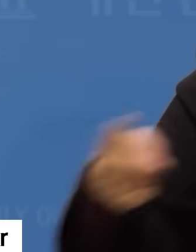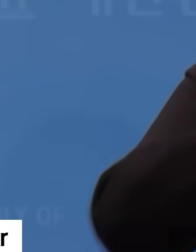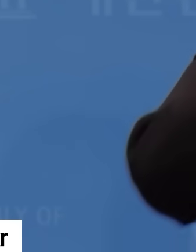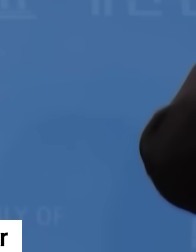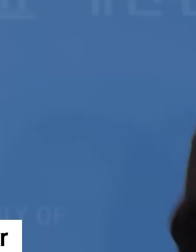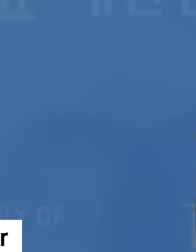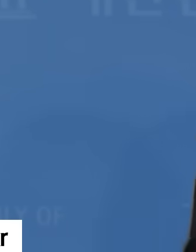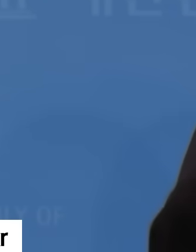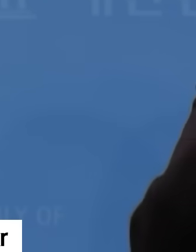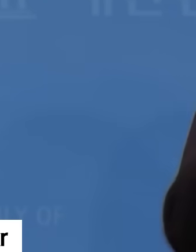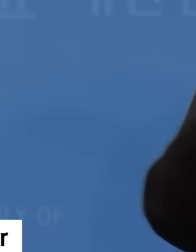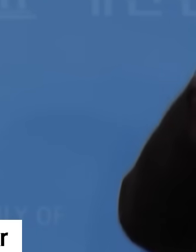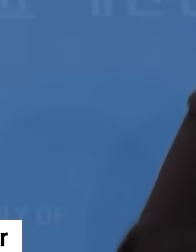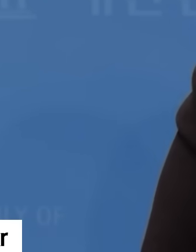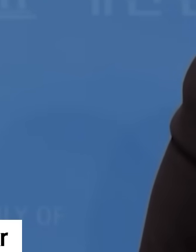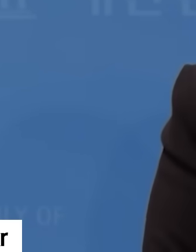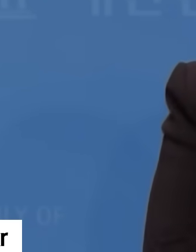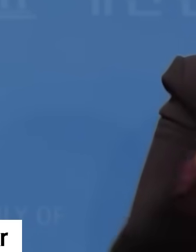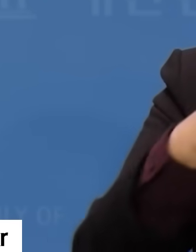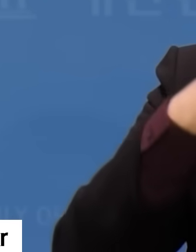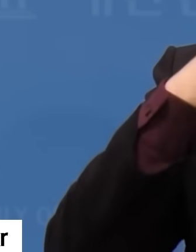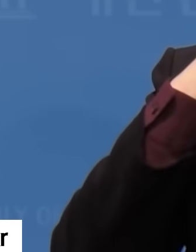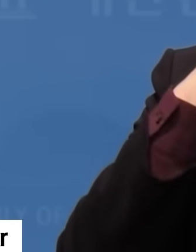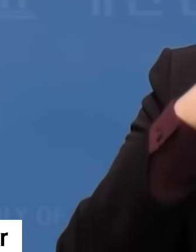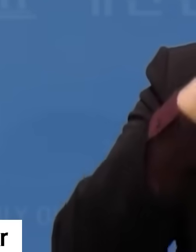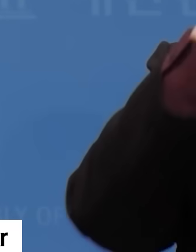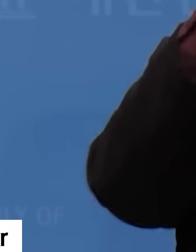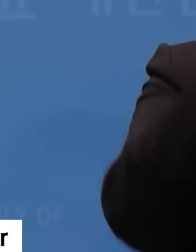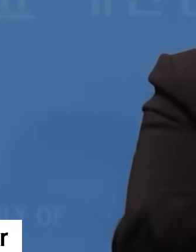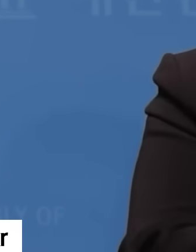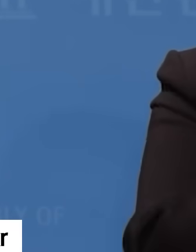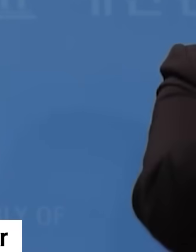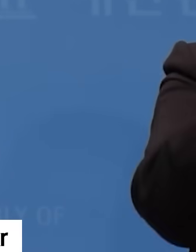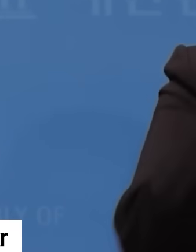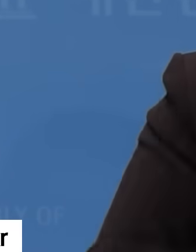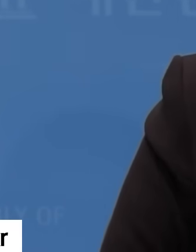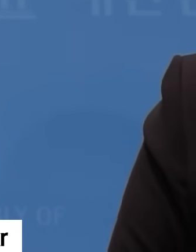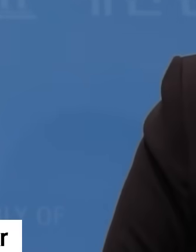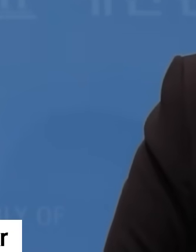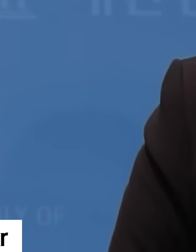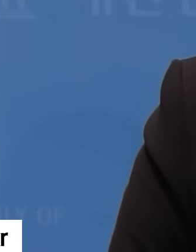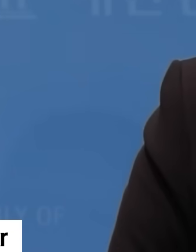원희룡, 박민식 두 분을 존경합니다.